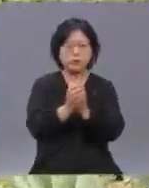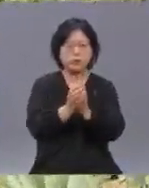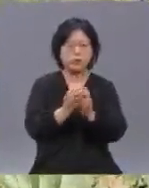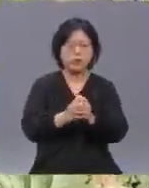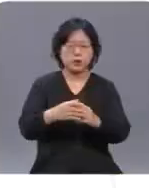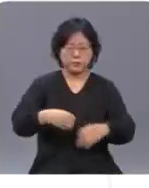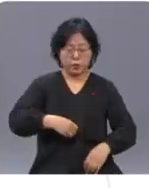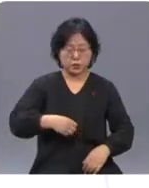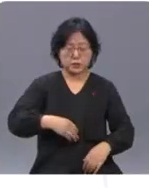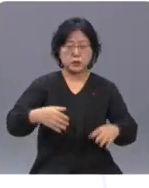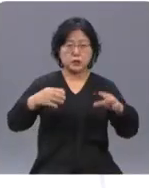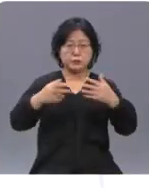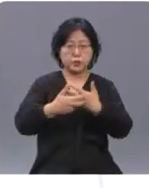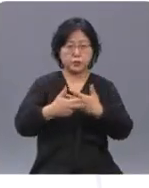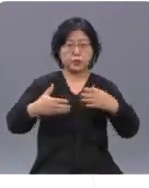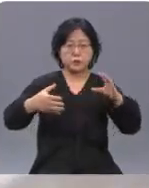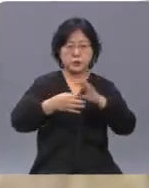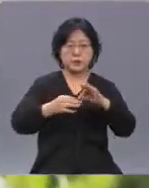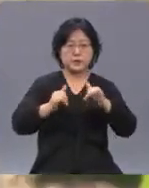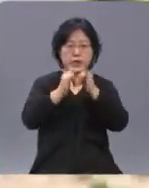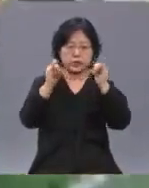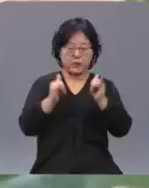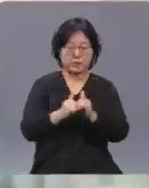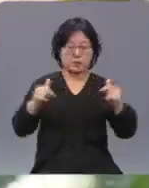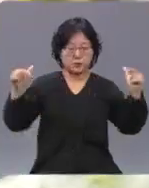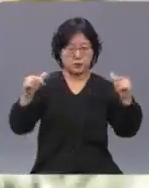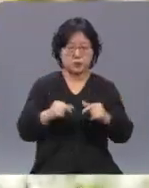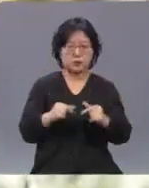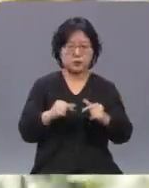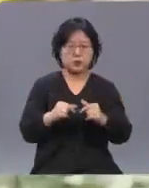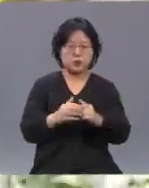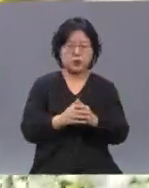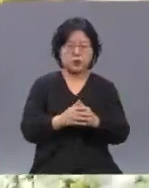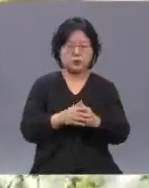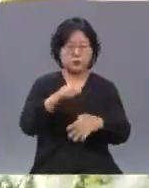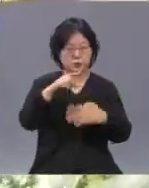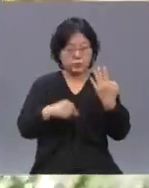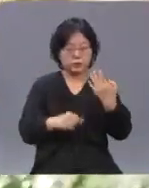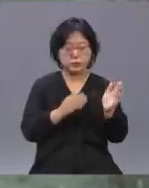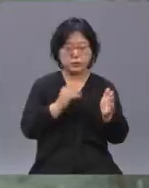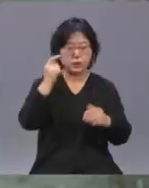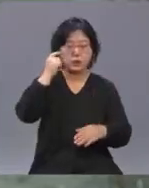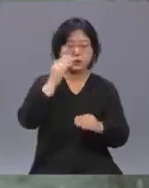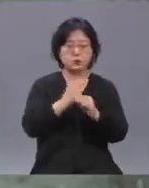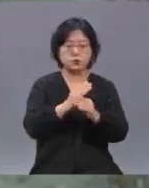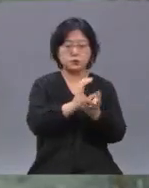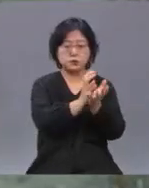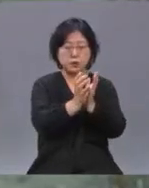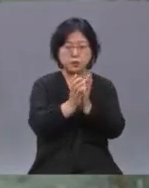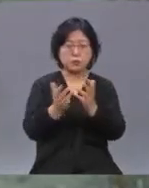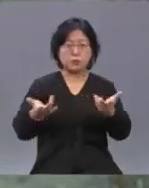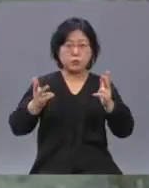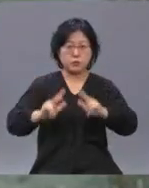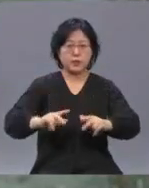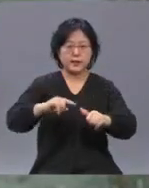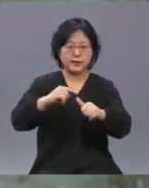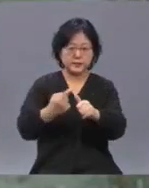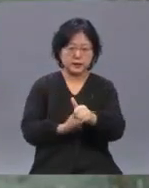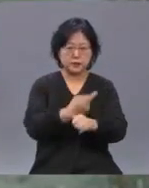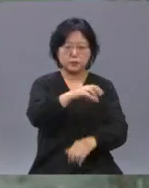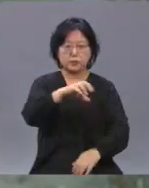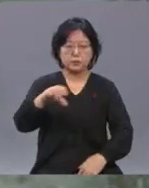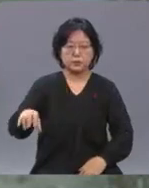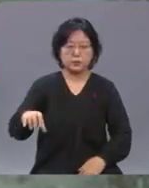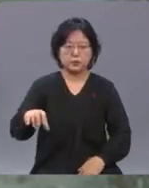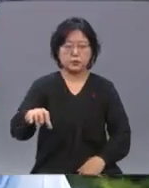복지의료와 연결짓는 사회적 처방 프로젝트도 구상단계에 있습니다 정원이든 공원이든 자연이 있는